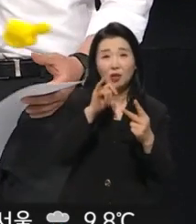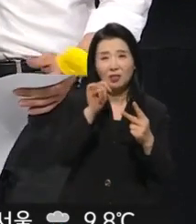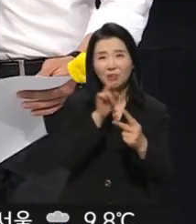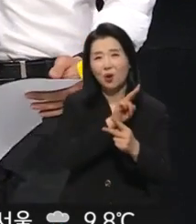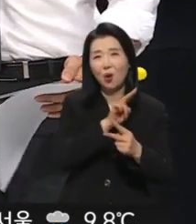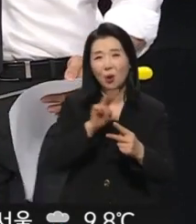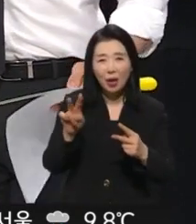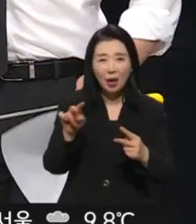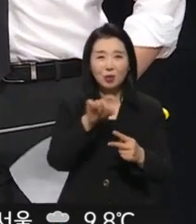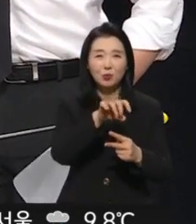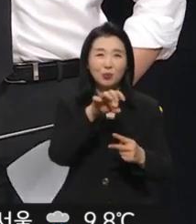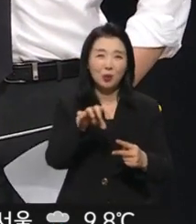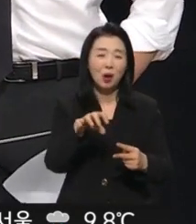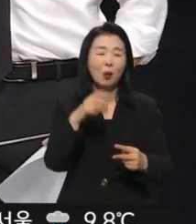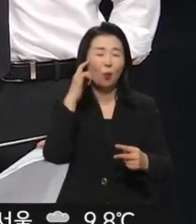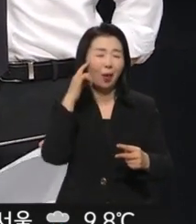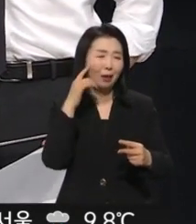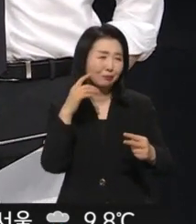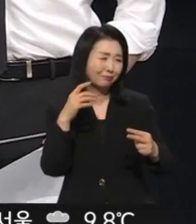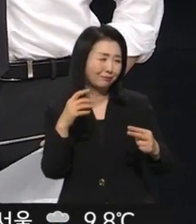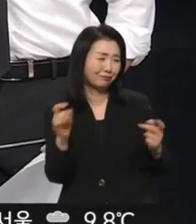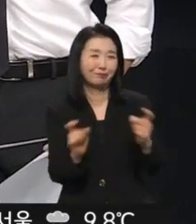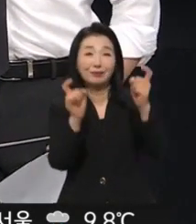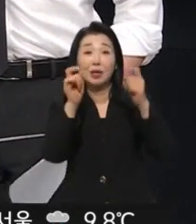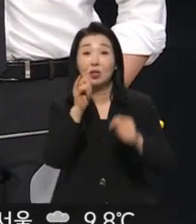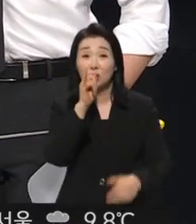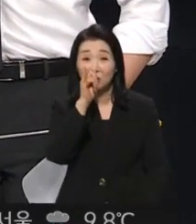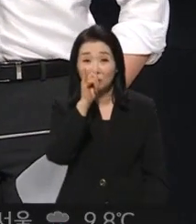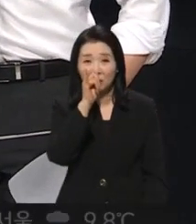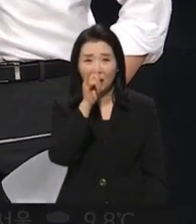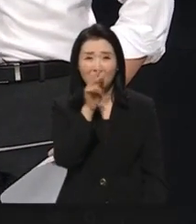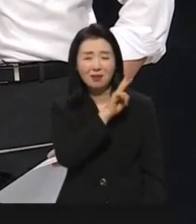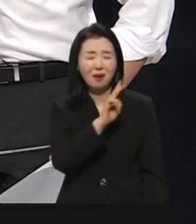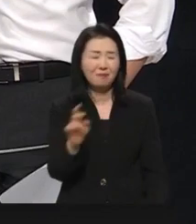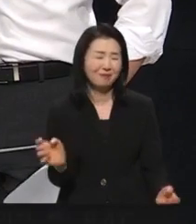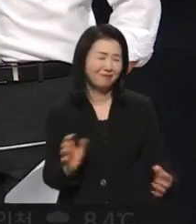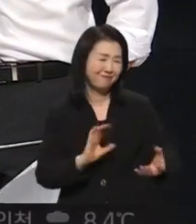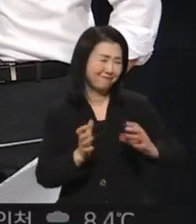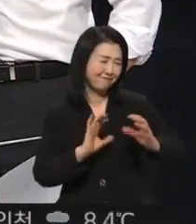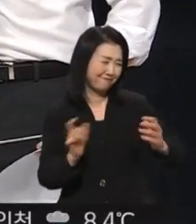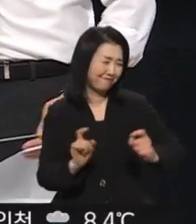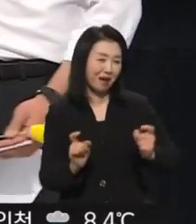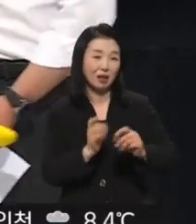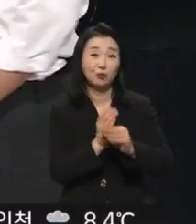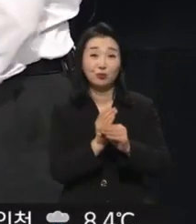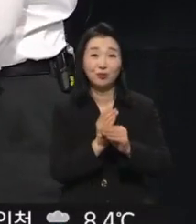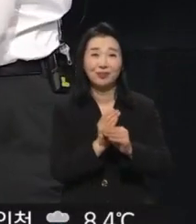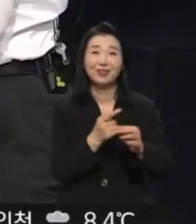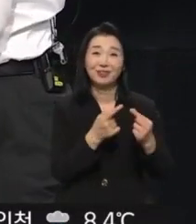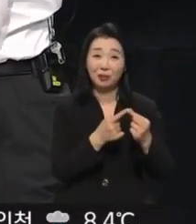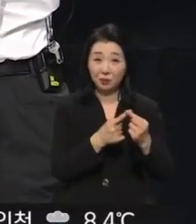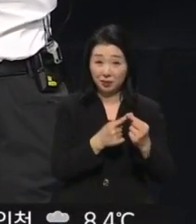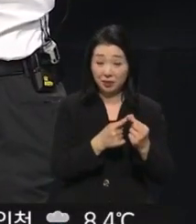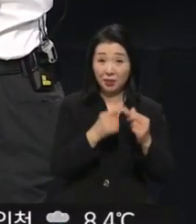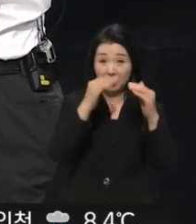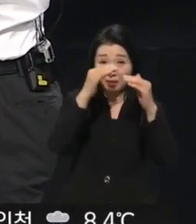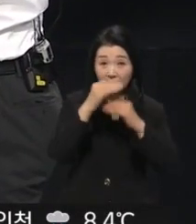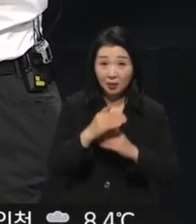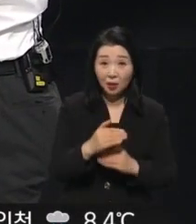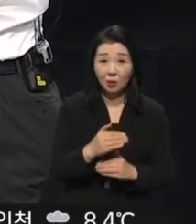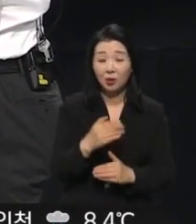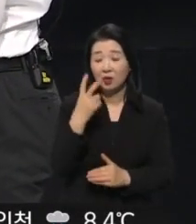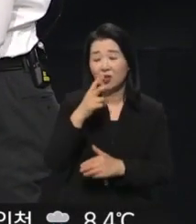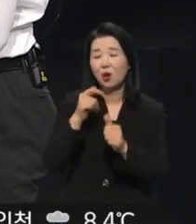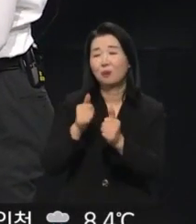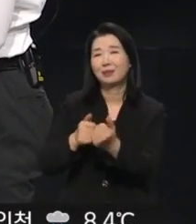두 곳의 전장이 형성이 됐습니다. 여야가 열띤 맞짱 토론을 벌이고 있는데요. 먼저 첫 번째 안건, 검찰